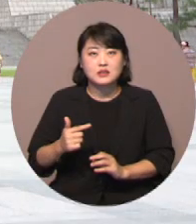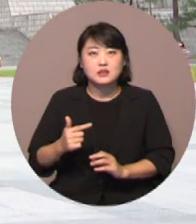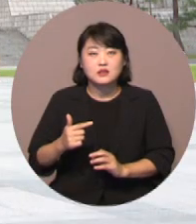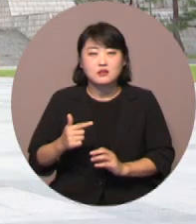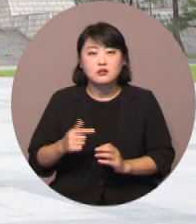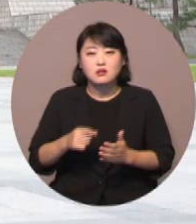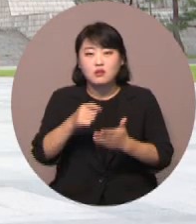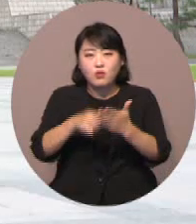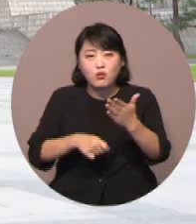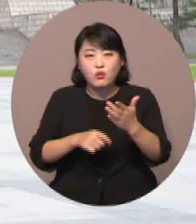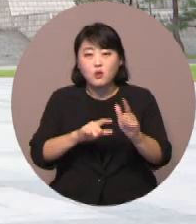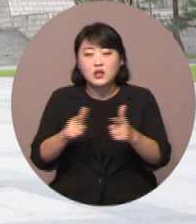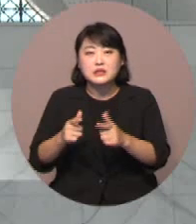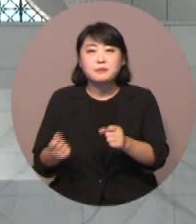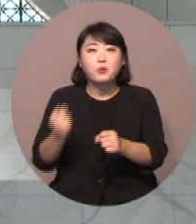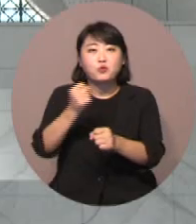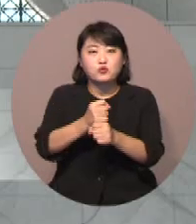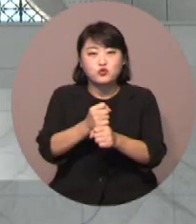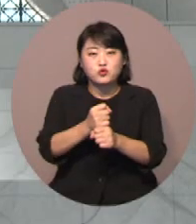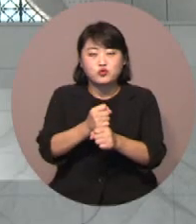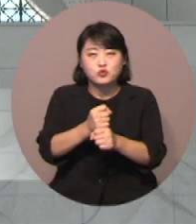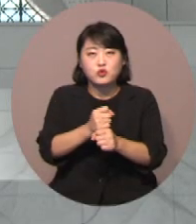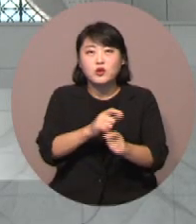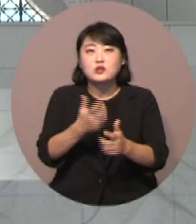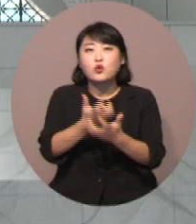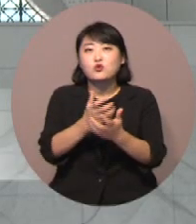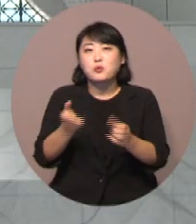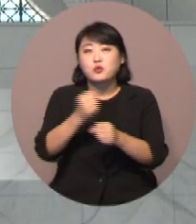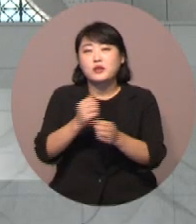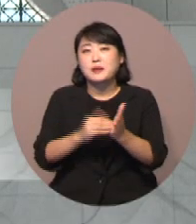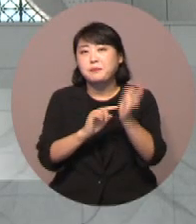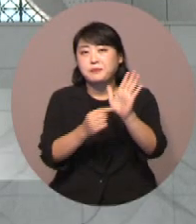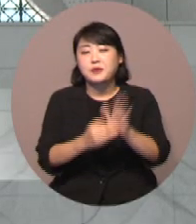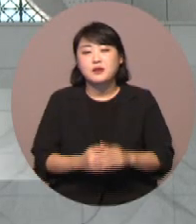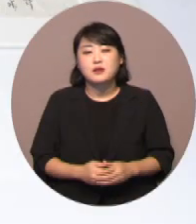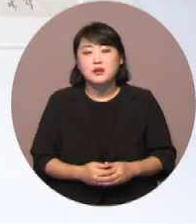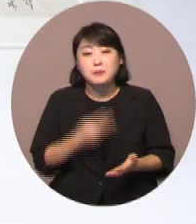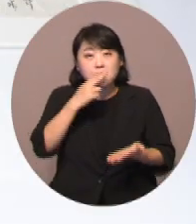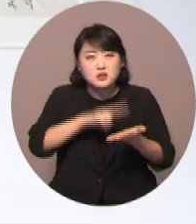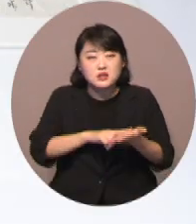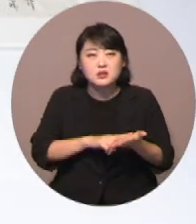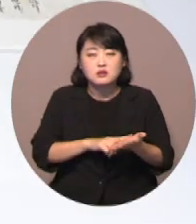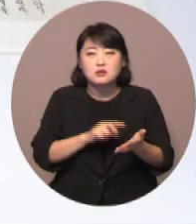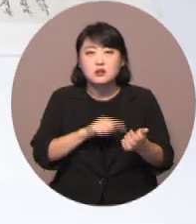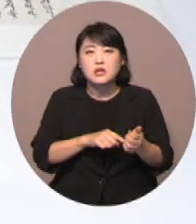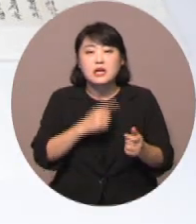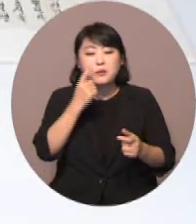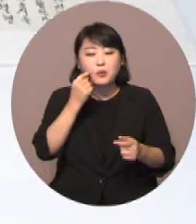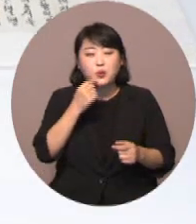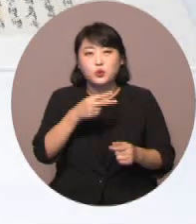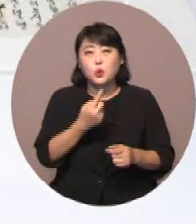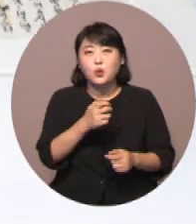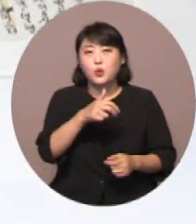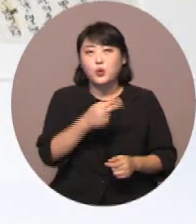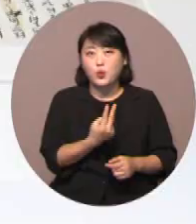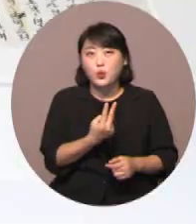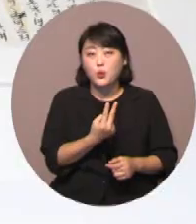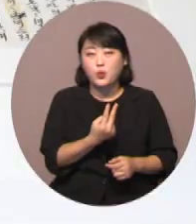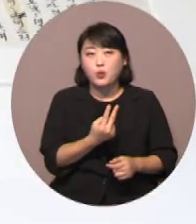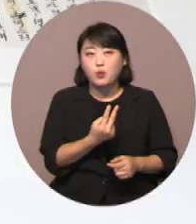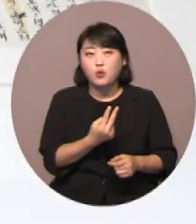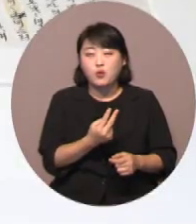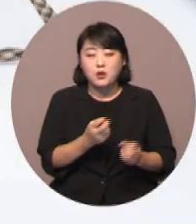양서 등을 복원했다고 밝혔습니다 김지섭 의사 편지는 김 이사가 일본 도쿄 왕궁 입구에